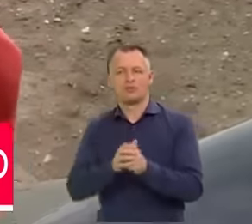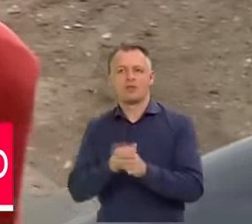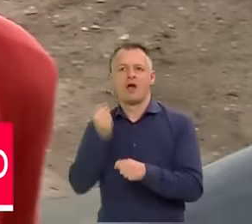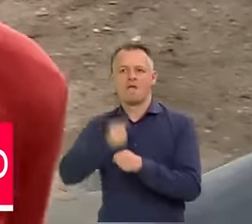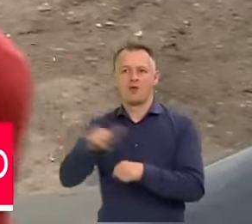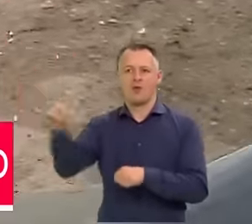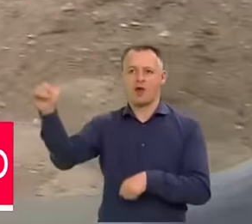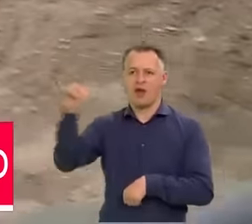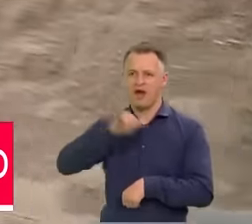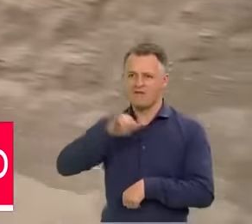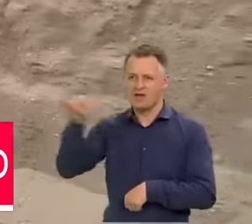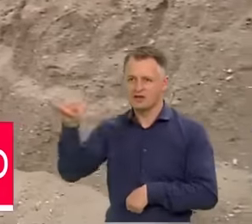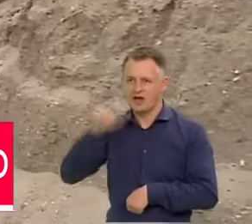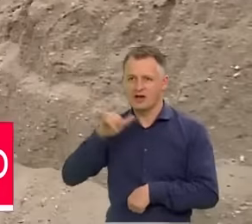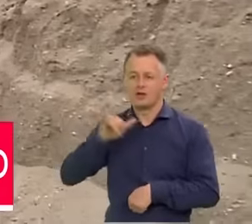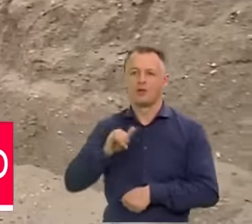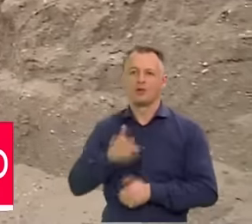ăsta aproape